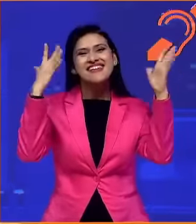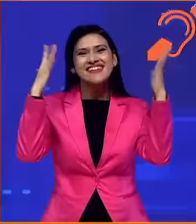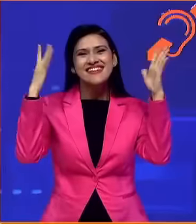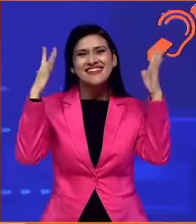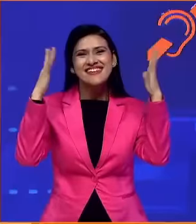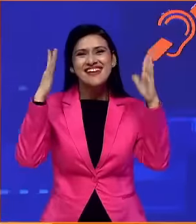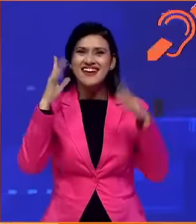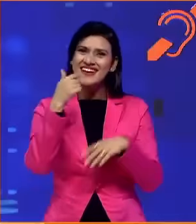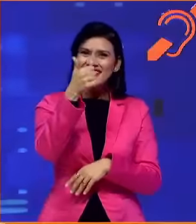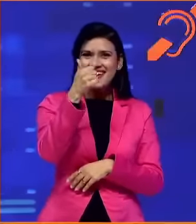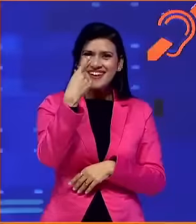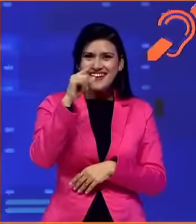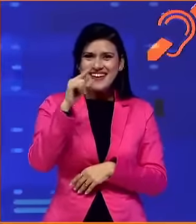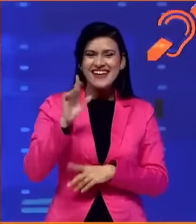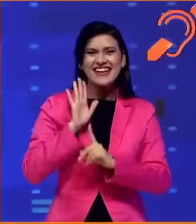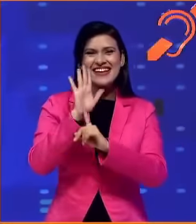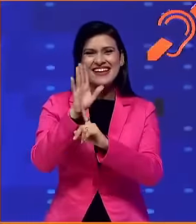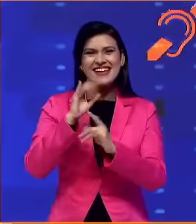वापसी